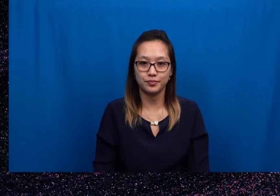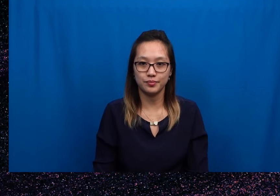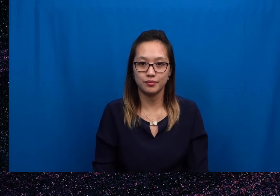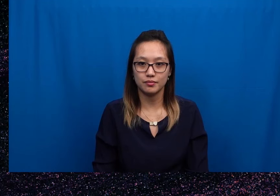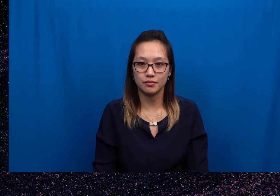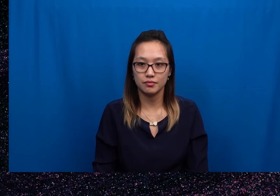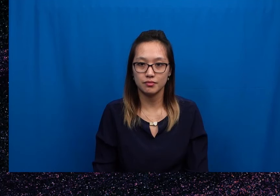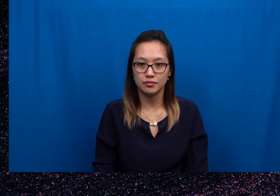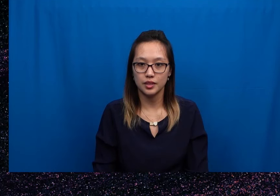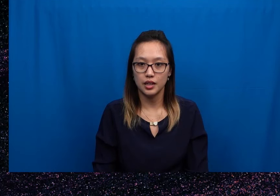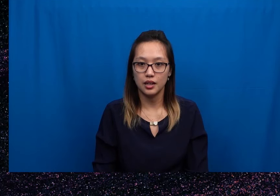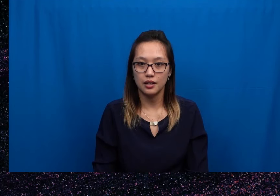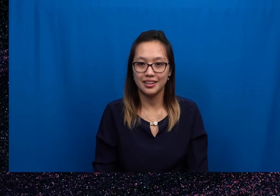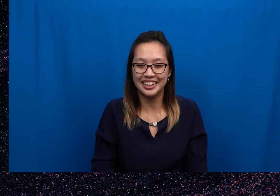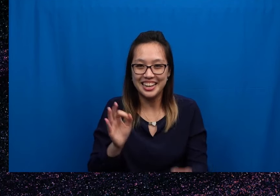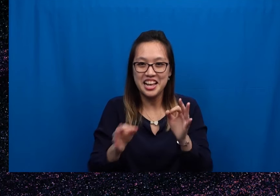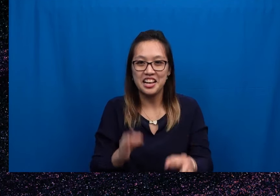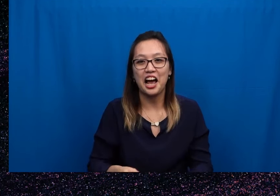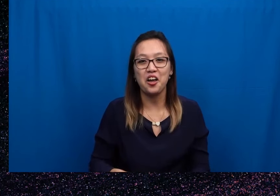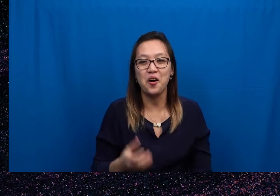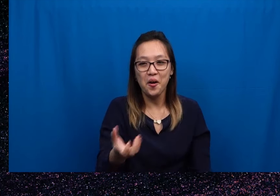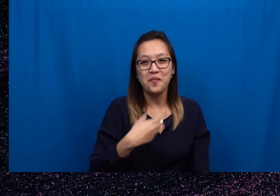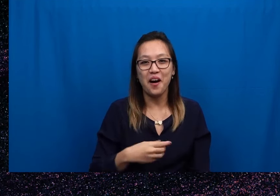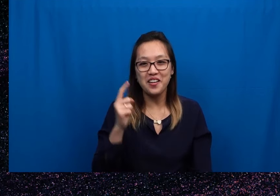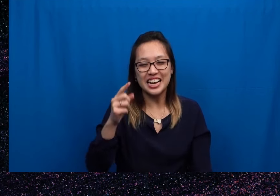Tolak Yesus, kamu pasti masuk neraka.